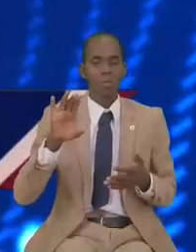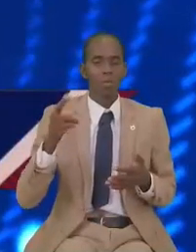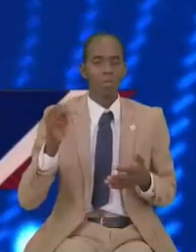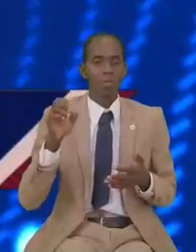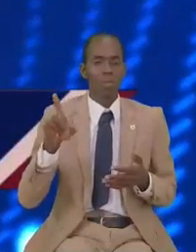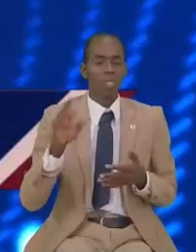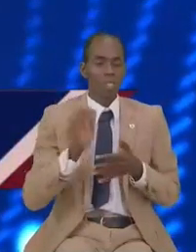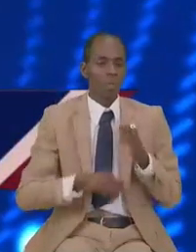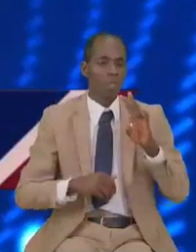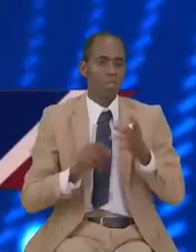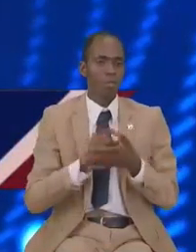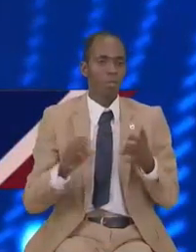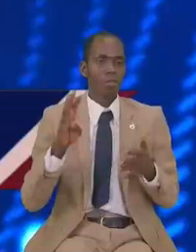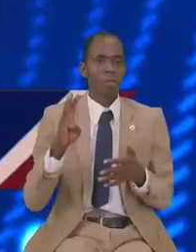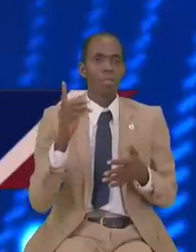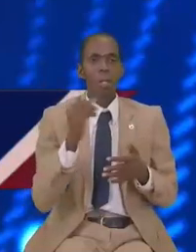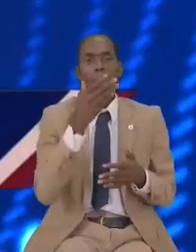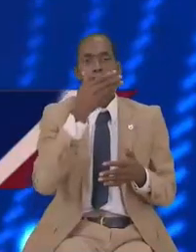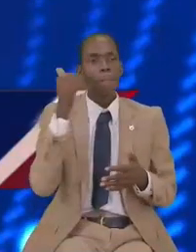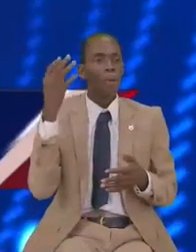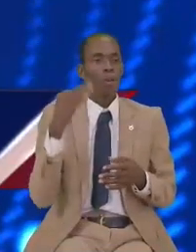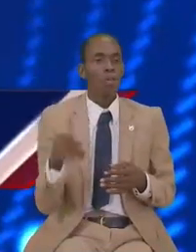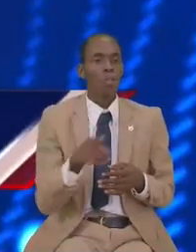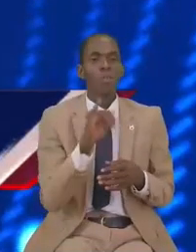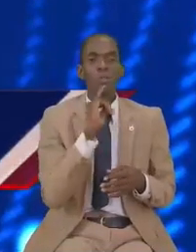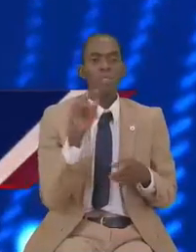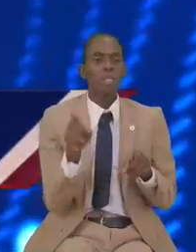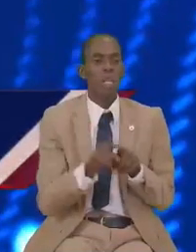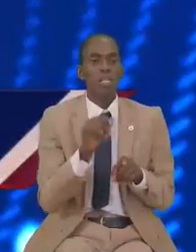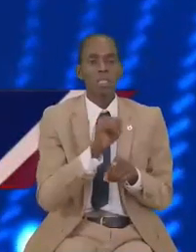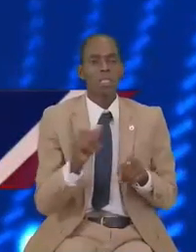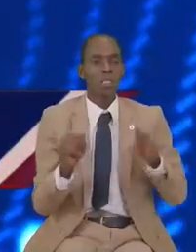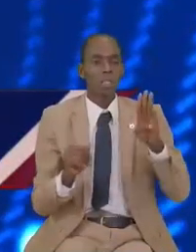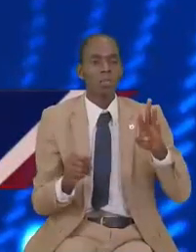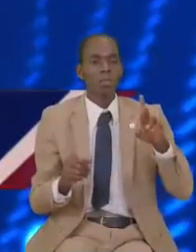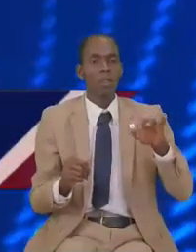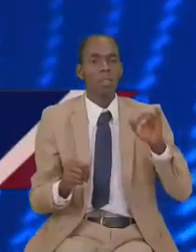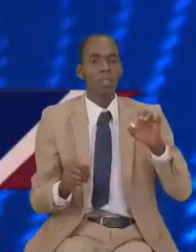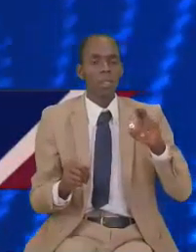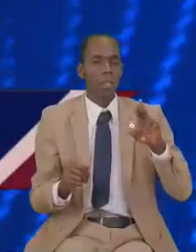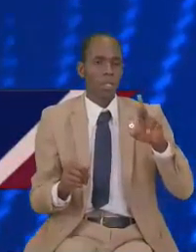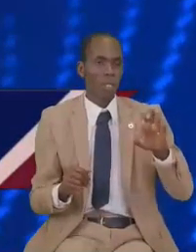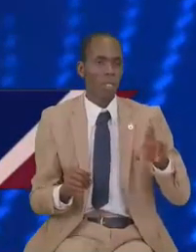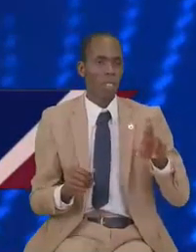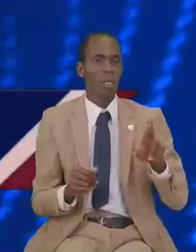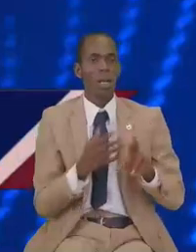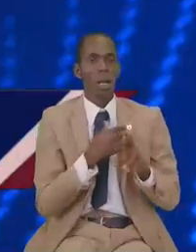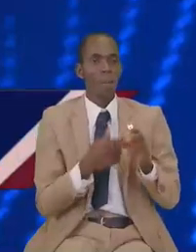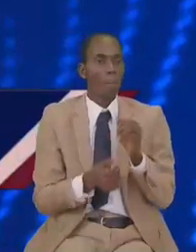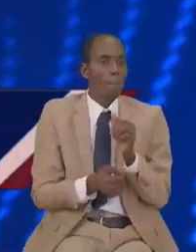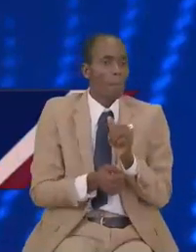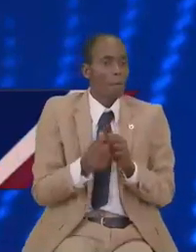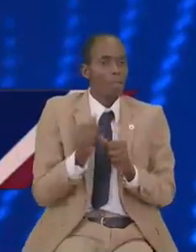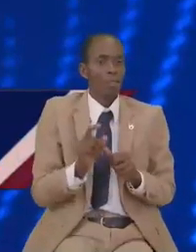Michée 7, 4. Le meilleur d'entre eux est comme une ronce, le plus droit pire qu'un